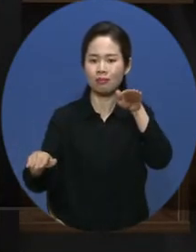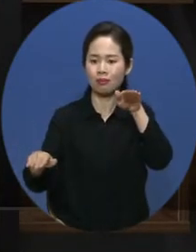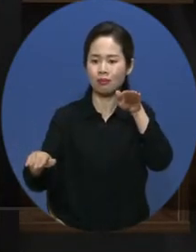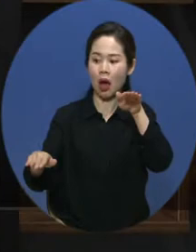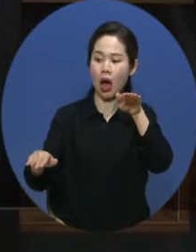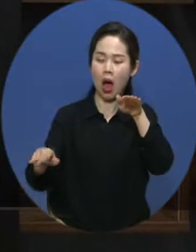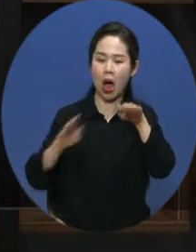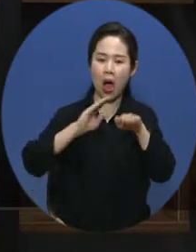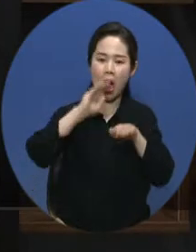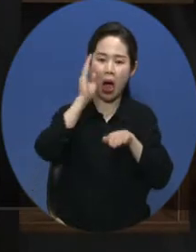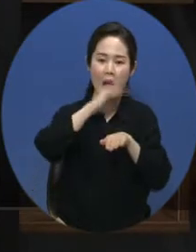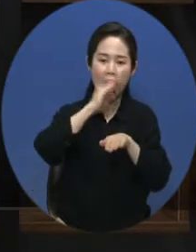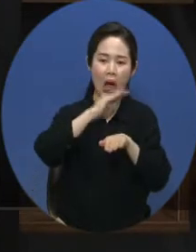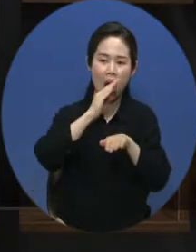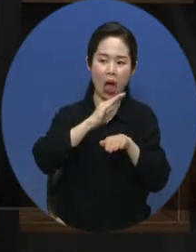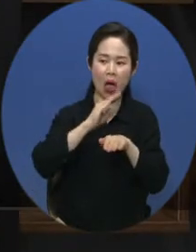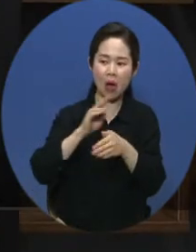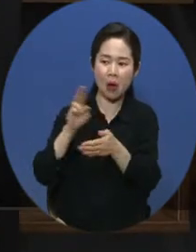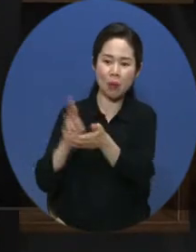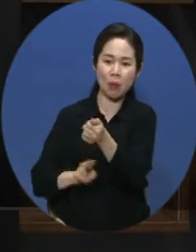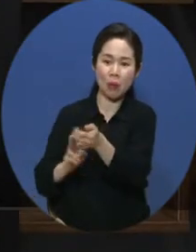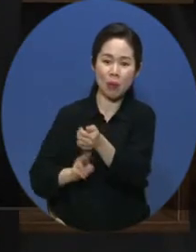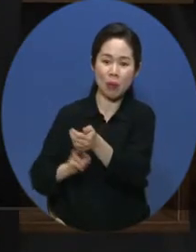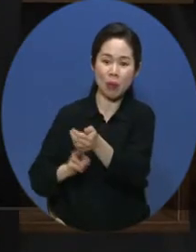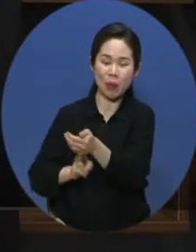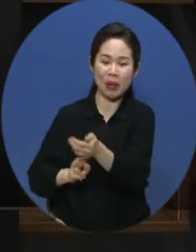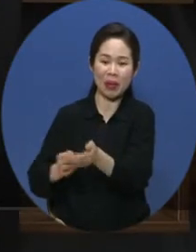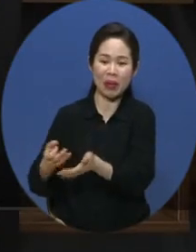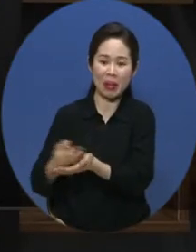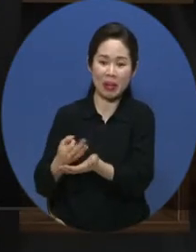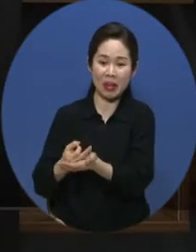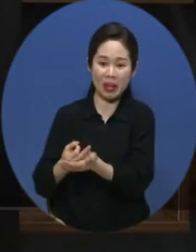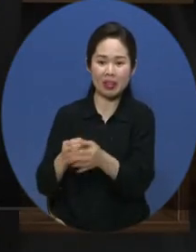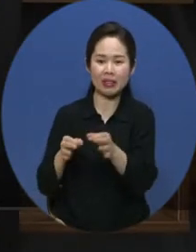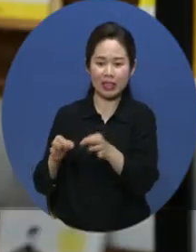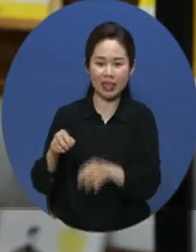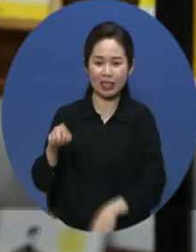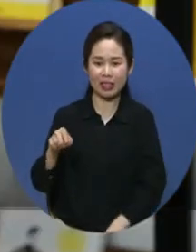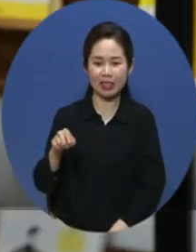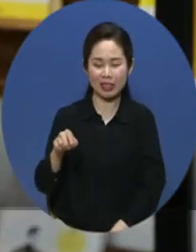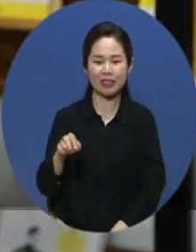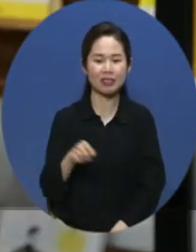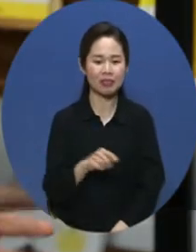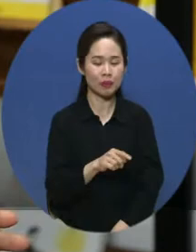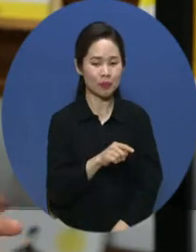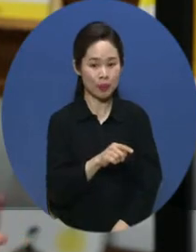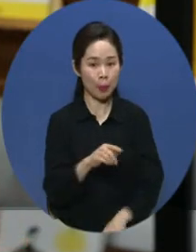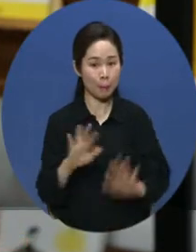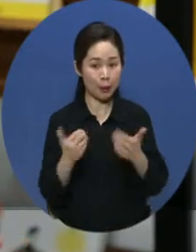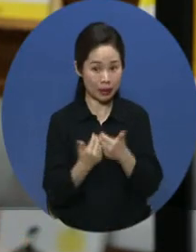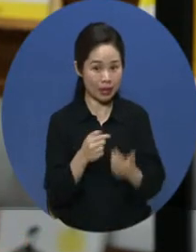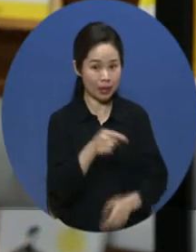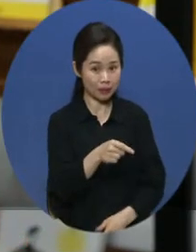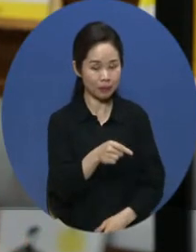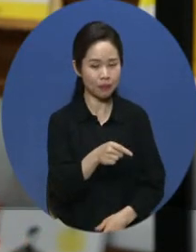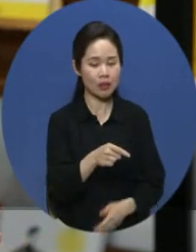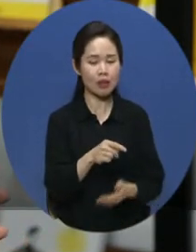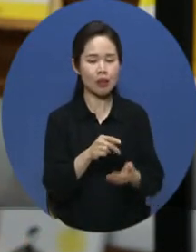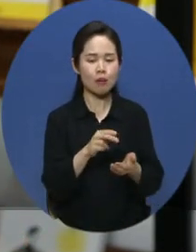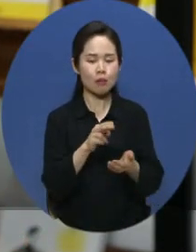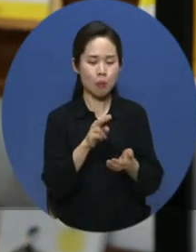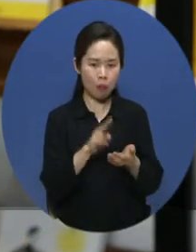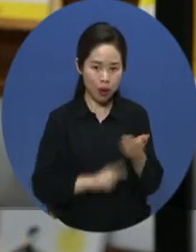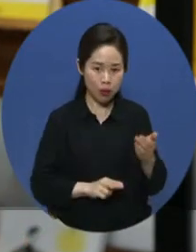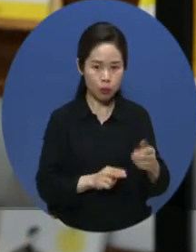저가의 저품질들이 거래되는 시장을 레몬마켓이라고 하고요. 반대로 물건을 사는 사람과 파는 사람이